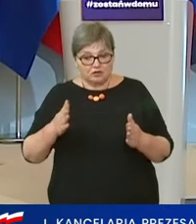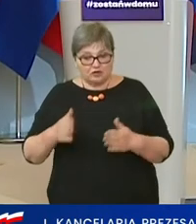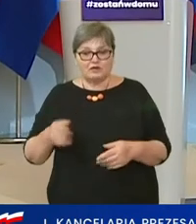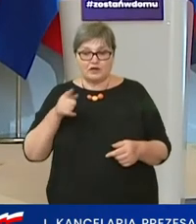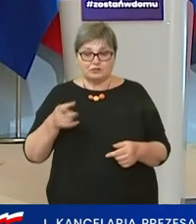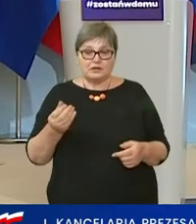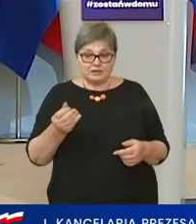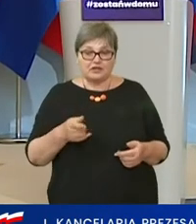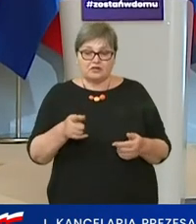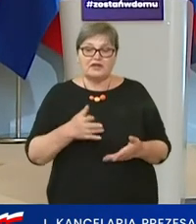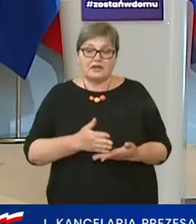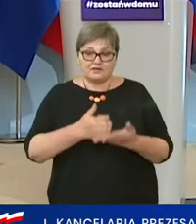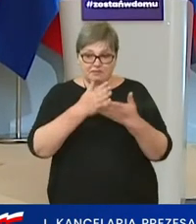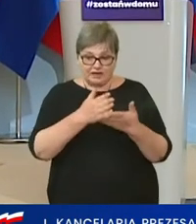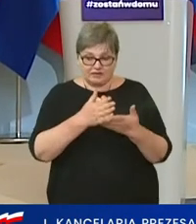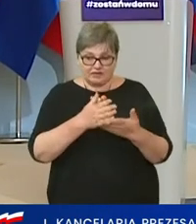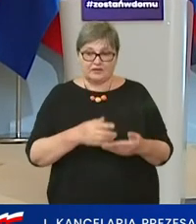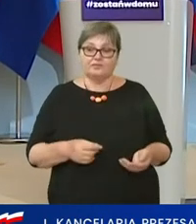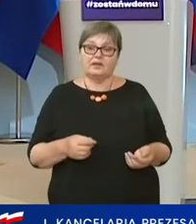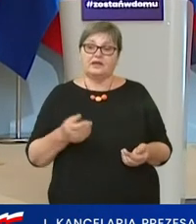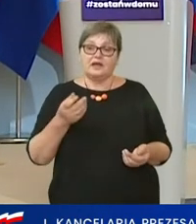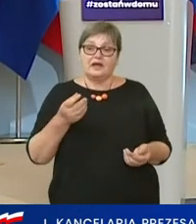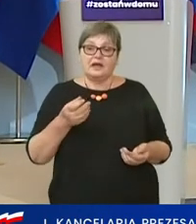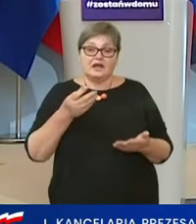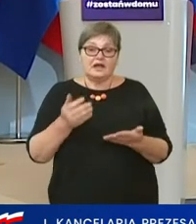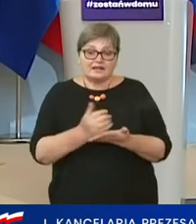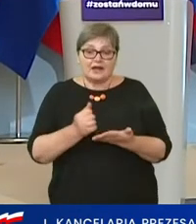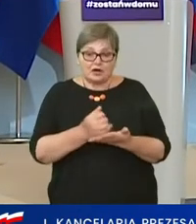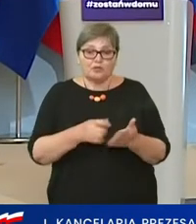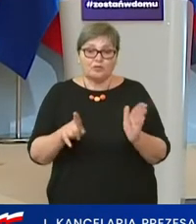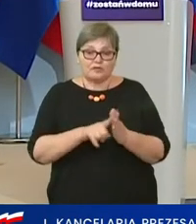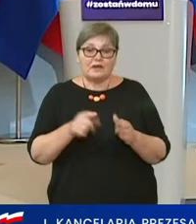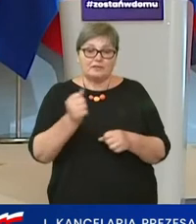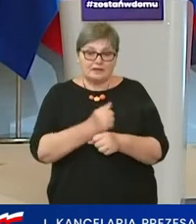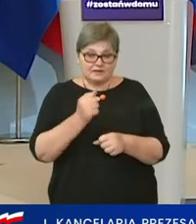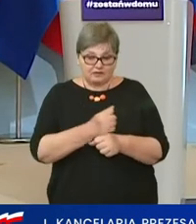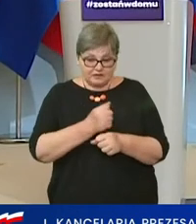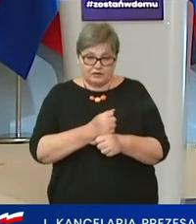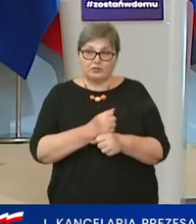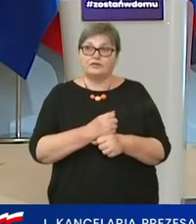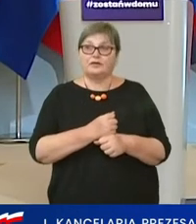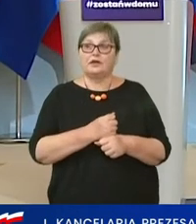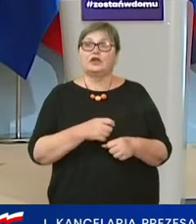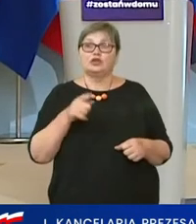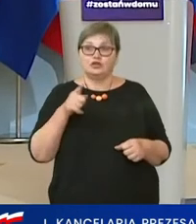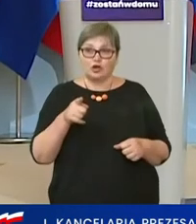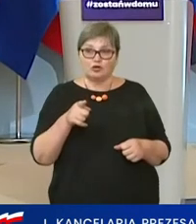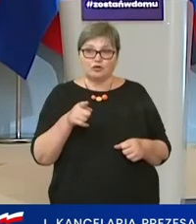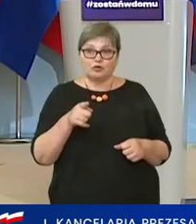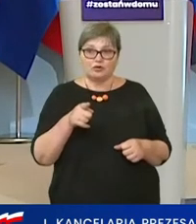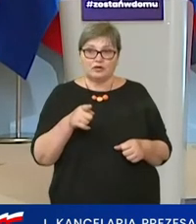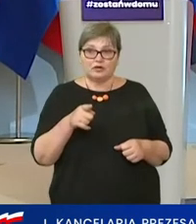wsparcie wynagrodzeń pracowników i pochodnych od wynagrodzenia szanowni państwo